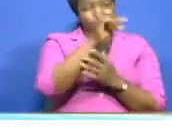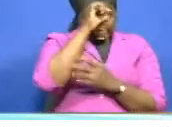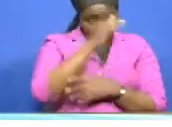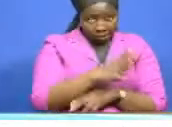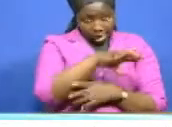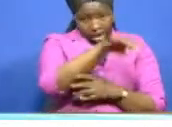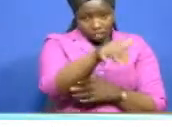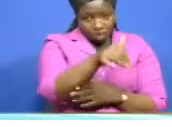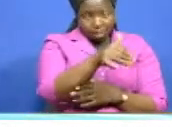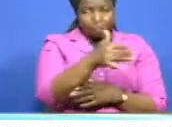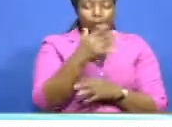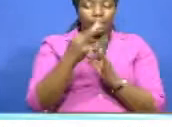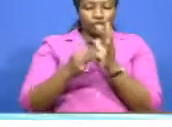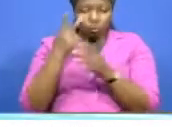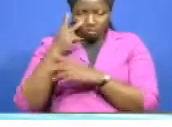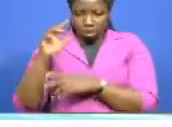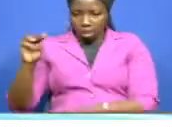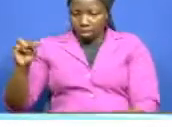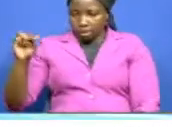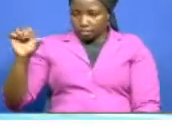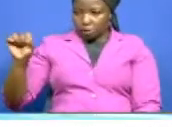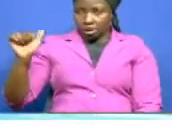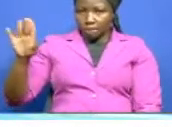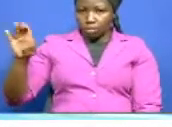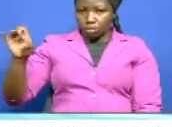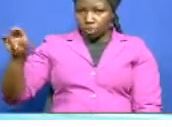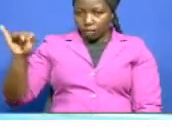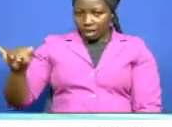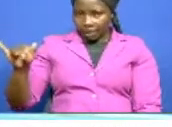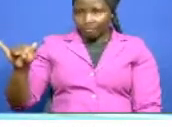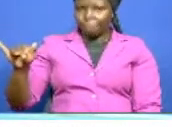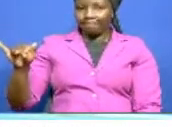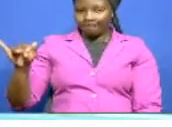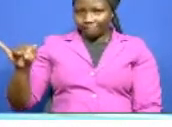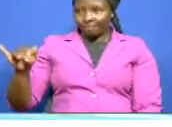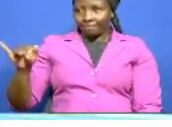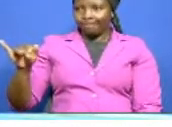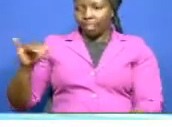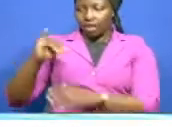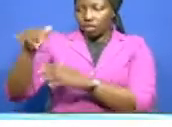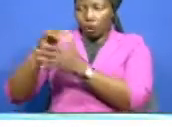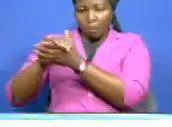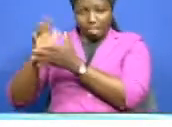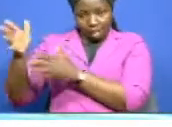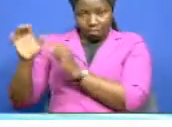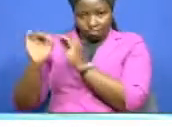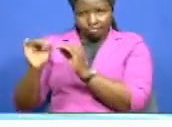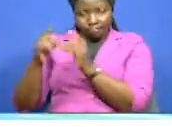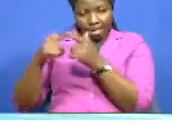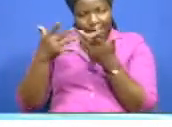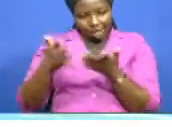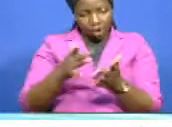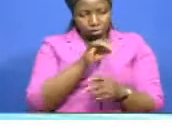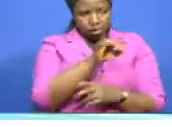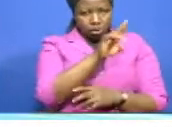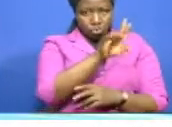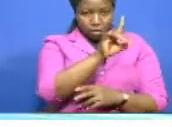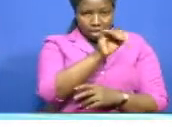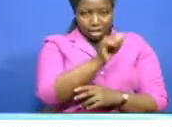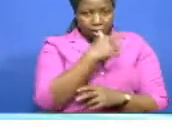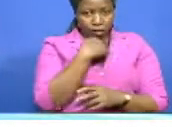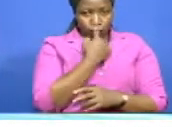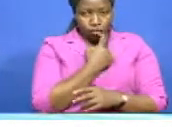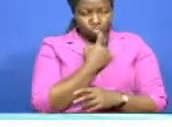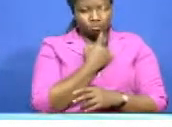uangalie katika kaunti ya Nairobi, sasa hivi Msambweni Jubilee haikuwepo, lakini sasa hivi pale itakuwa ni UDA ambayo inaungwa mkono na baadhi